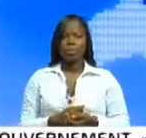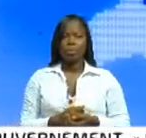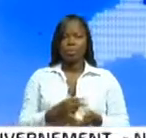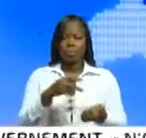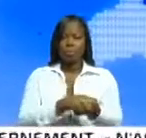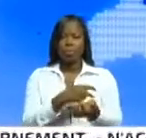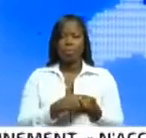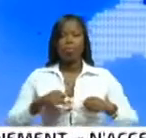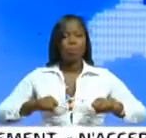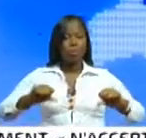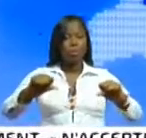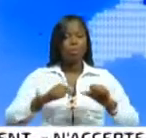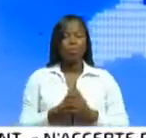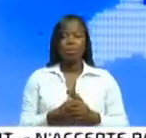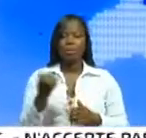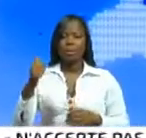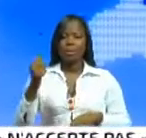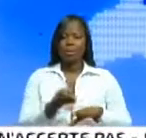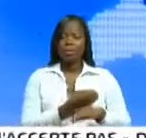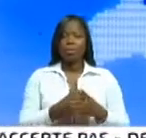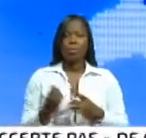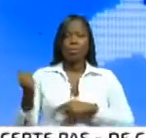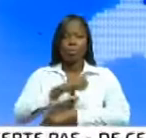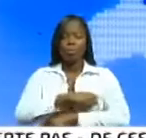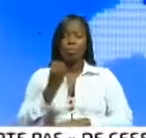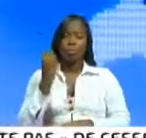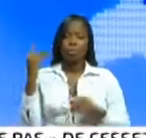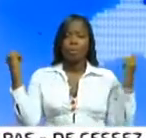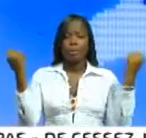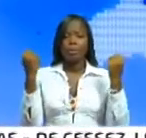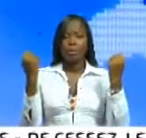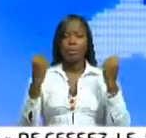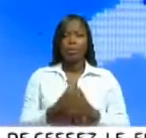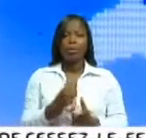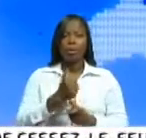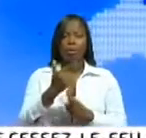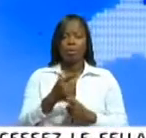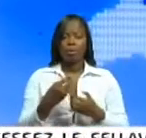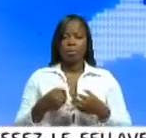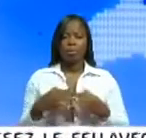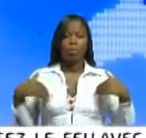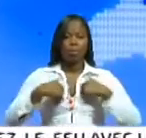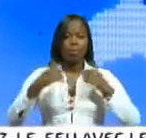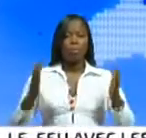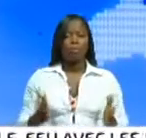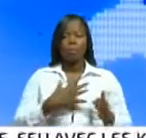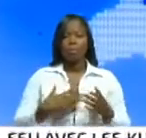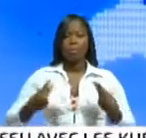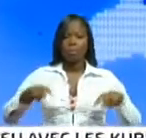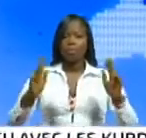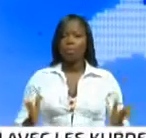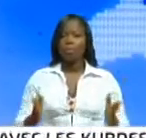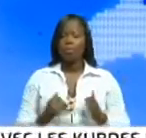continue d'être décriée à une dizaine de jours de la célébration de l'aïd el-kébir éleveurs des vendeurs explique les raisons il